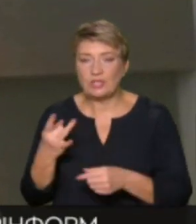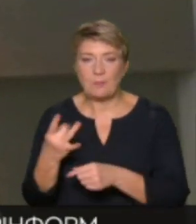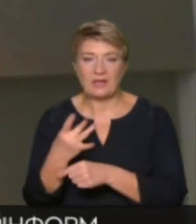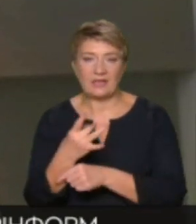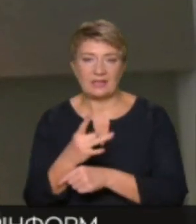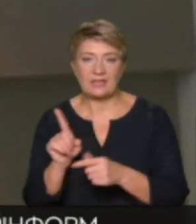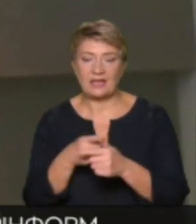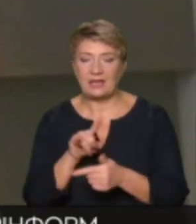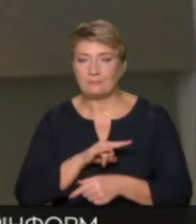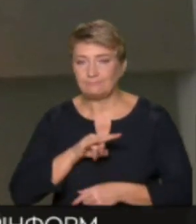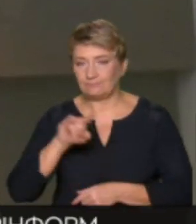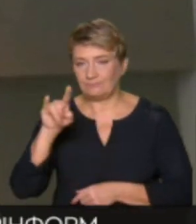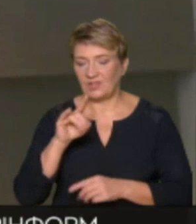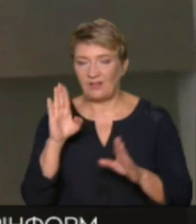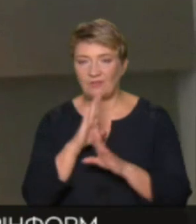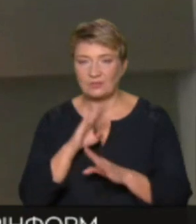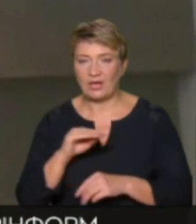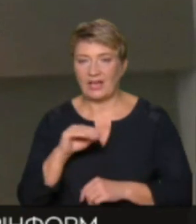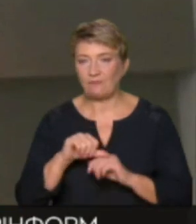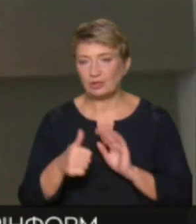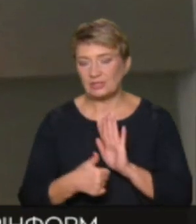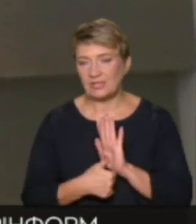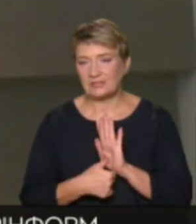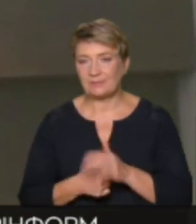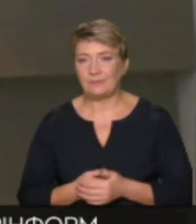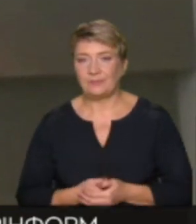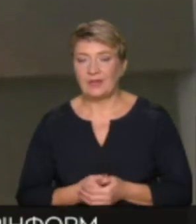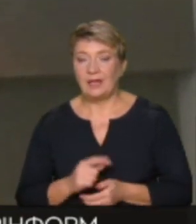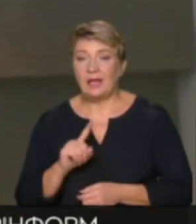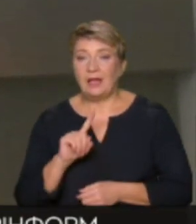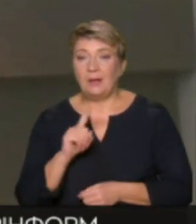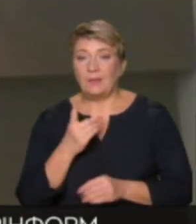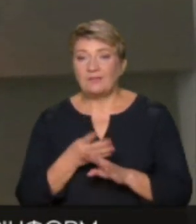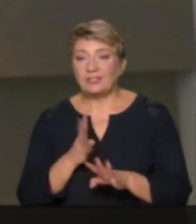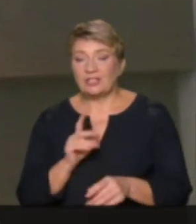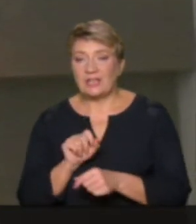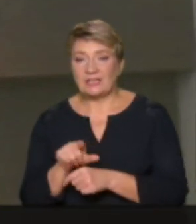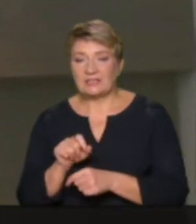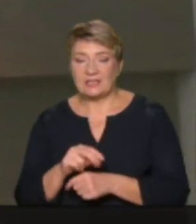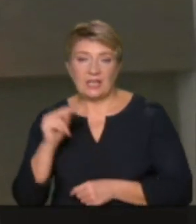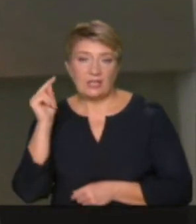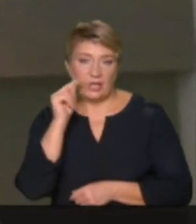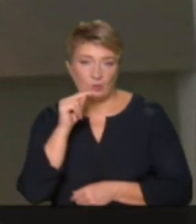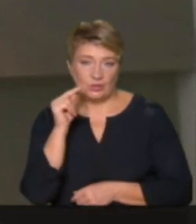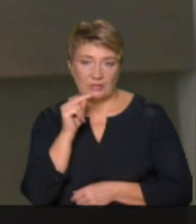либо поднимать в воздух эскадрильи F-16. Поэтому вот первоочередная задача –